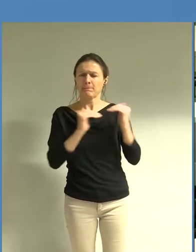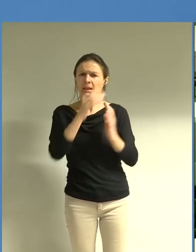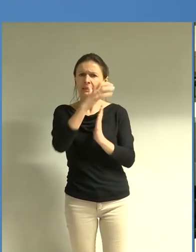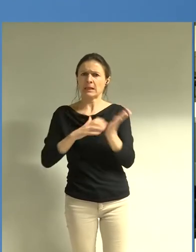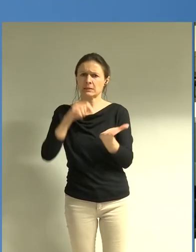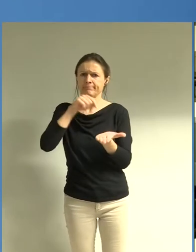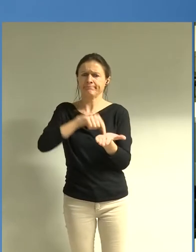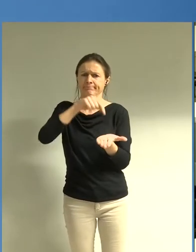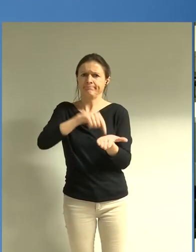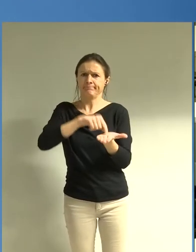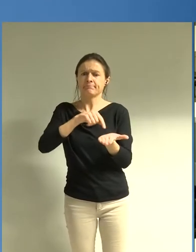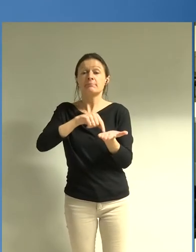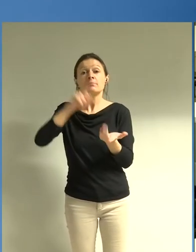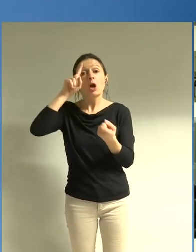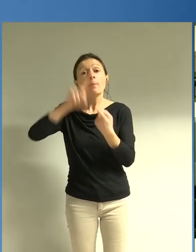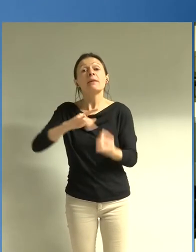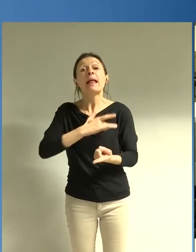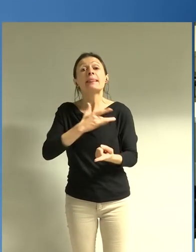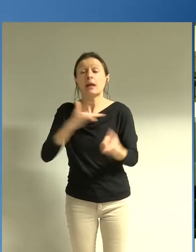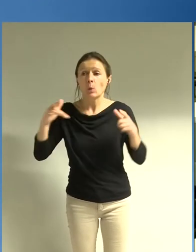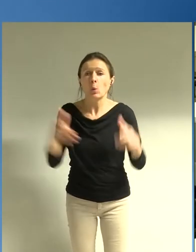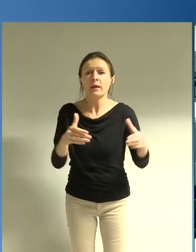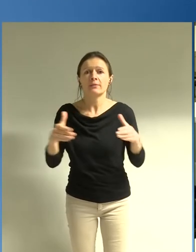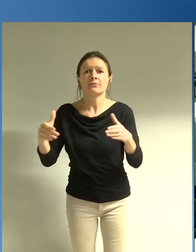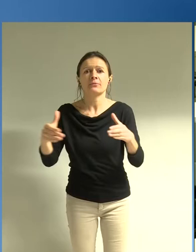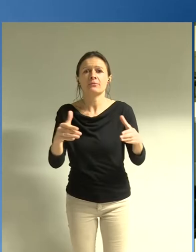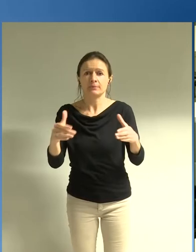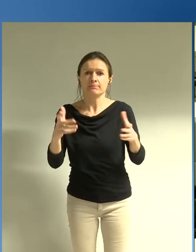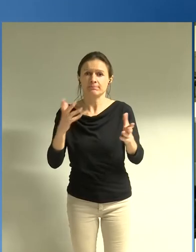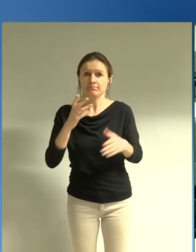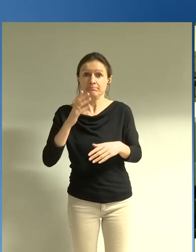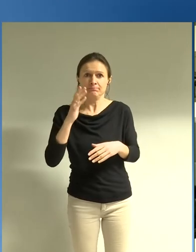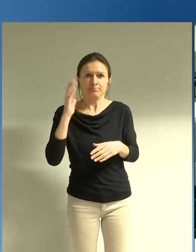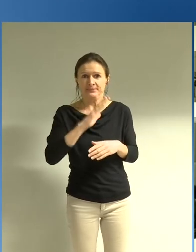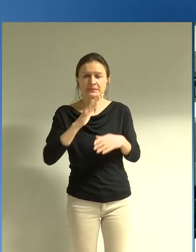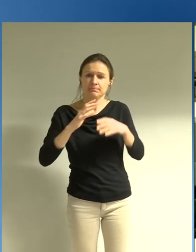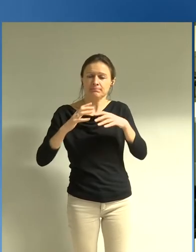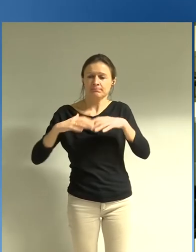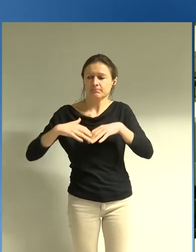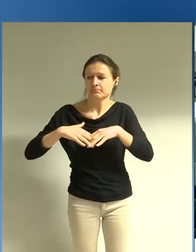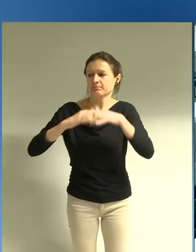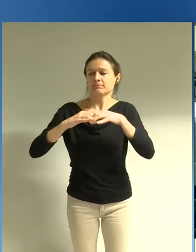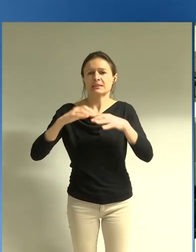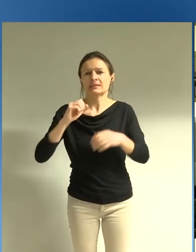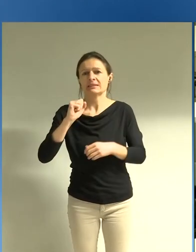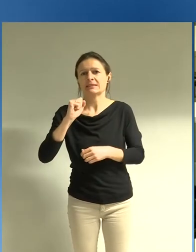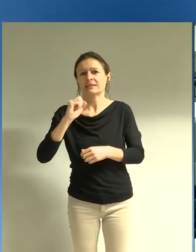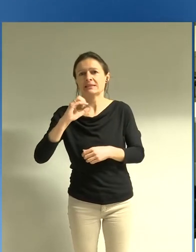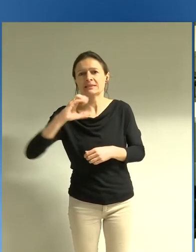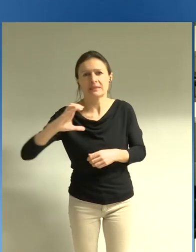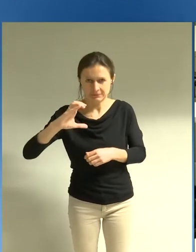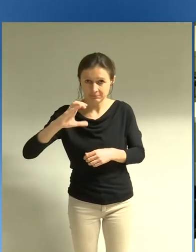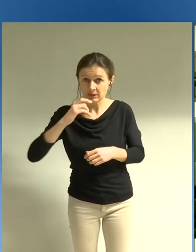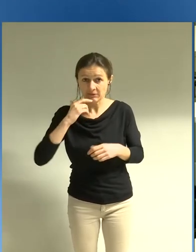de l'intérêt collectif en quelque sorte la raison d'être de cette scic pourquoi sommes-nous ensemble ce texte